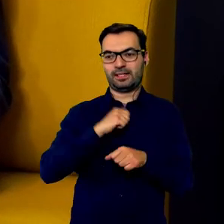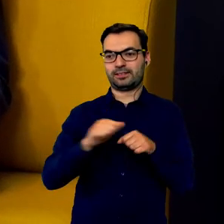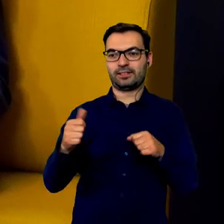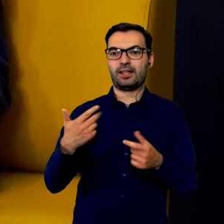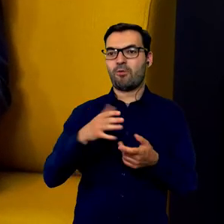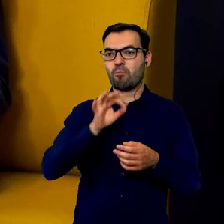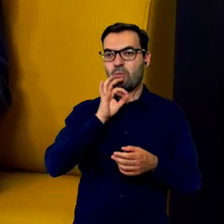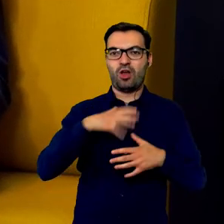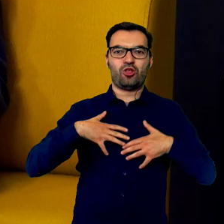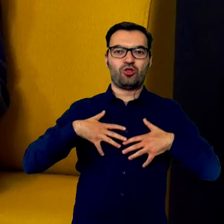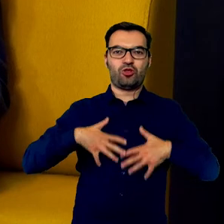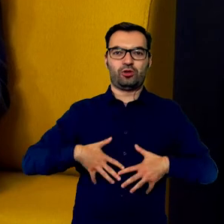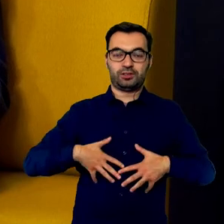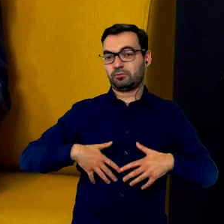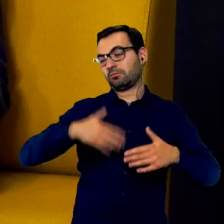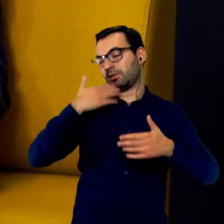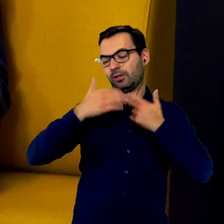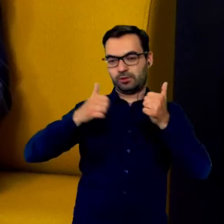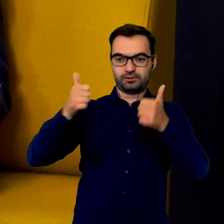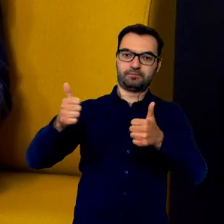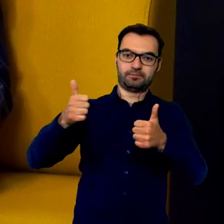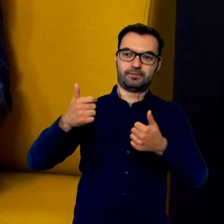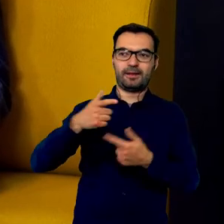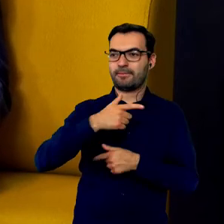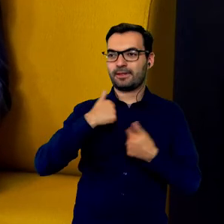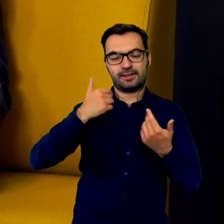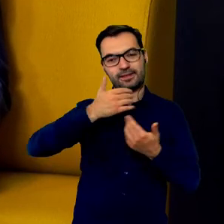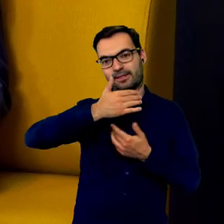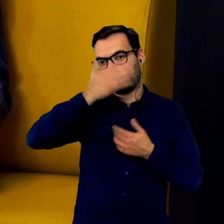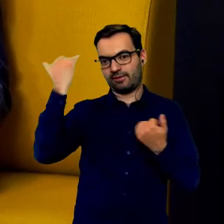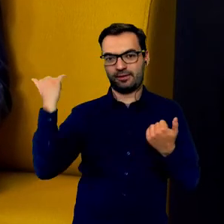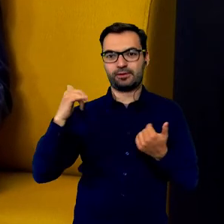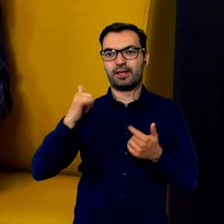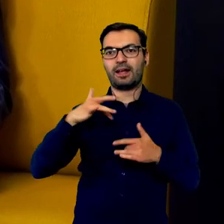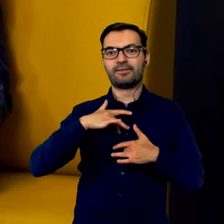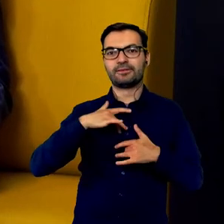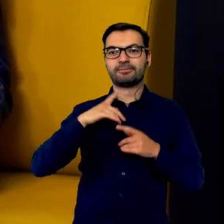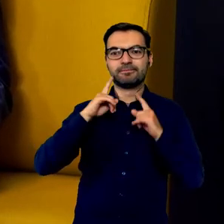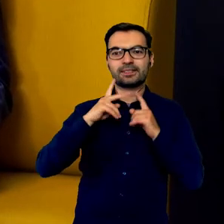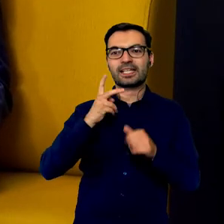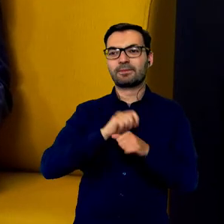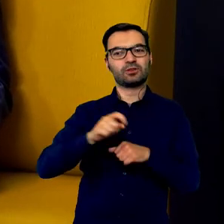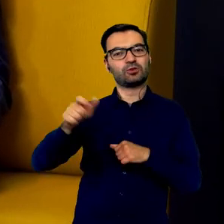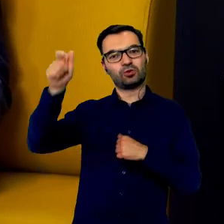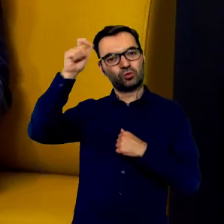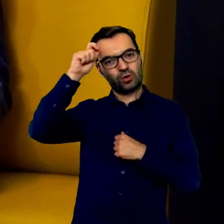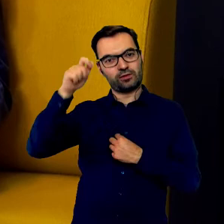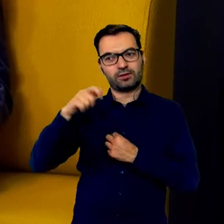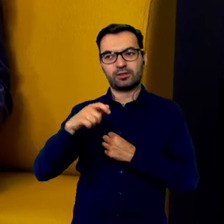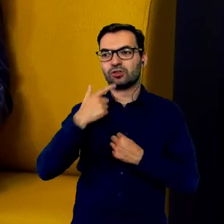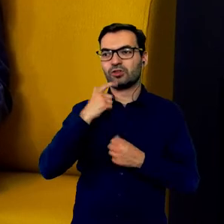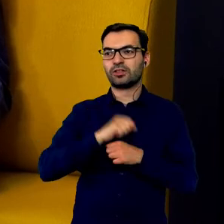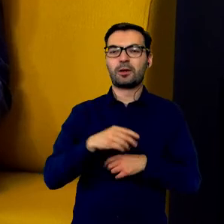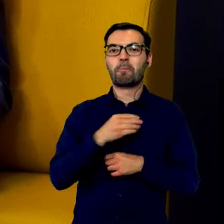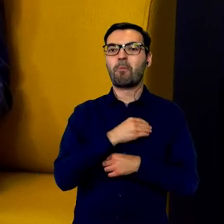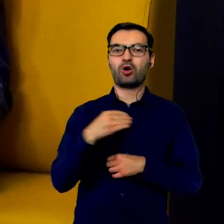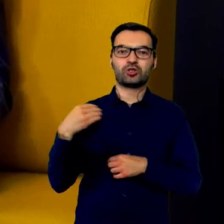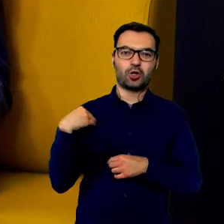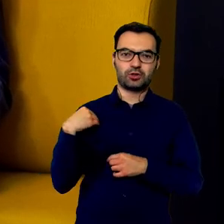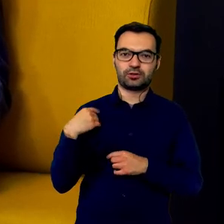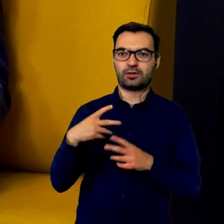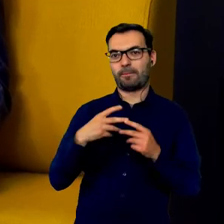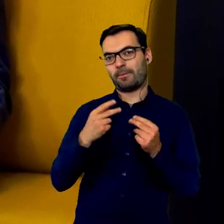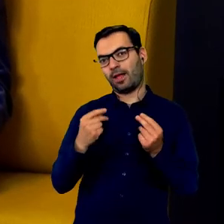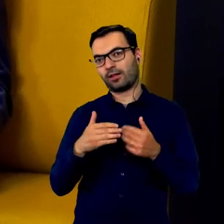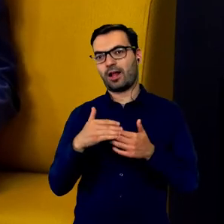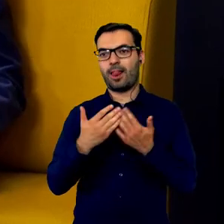mówienie moja tożsamość, gratulacje, nie wiemy. Nie wiemy, jaka jest istota człowieka, czym jest polskość, czy to są